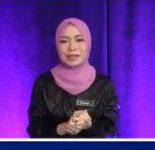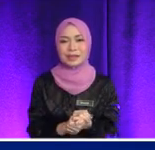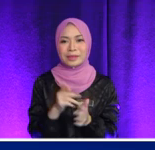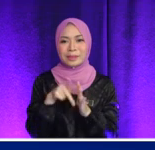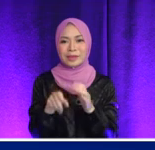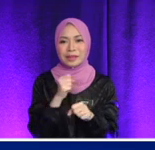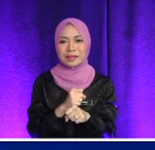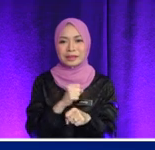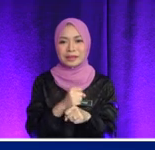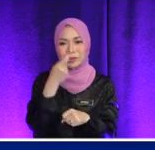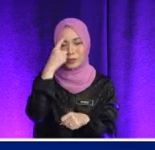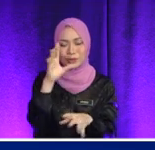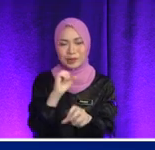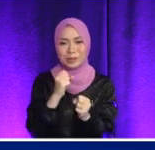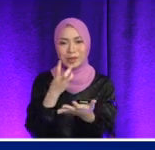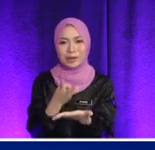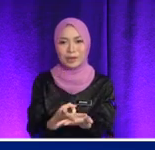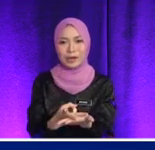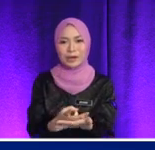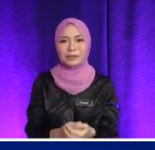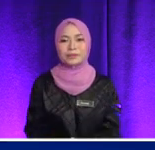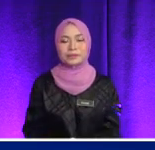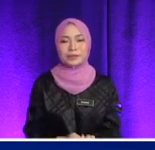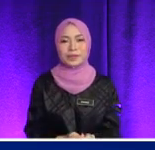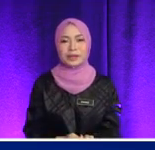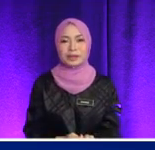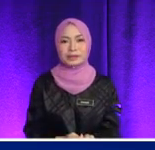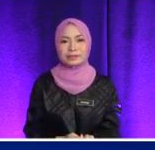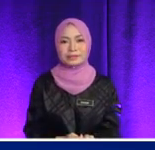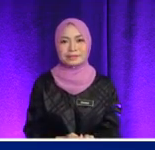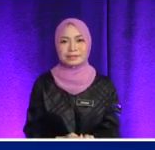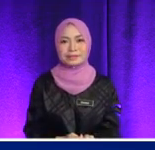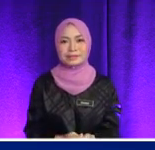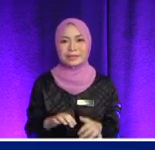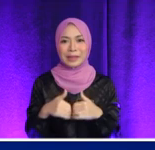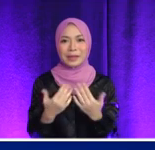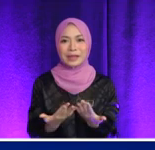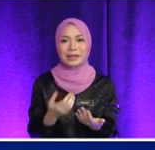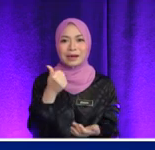ini Jelaskan Oke ini terbuka